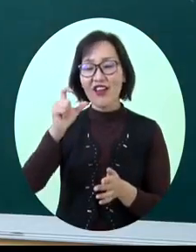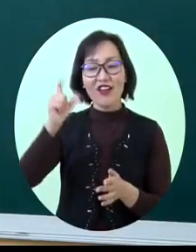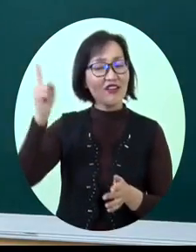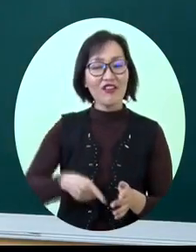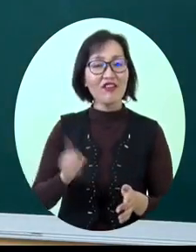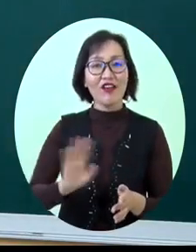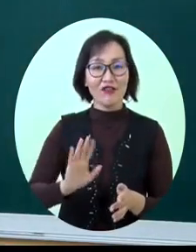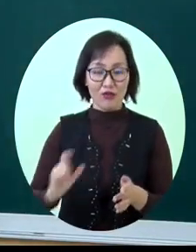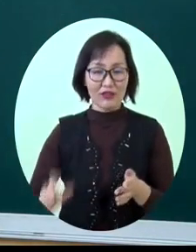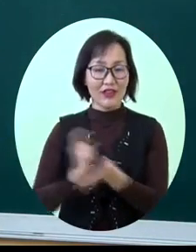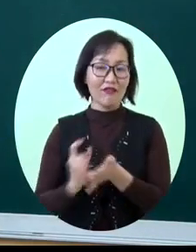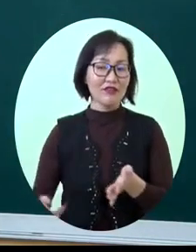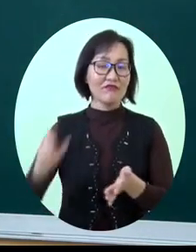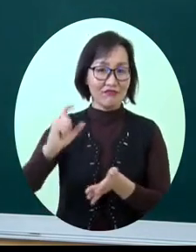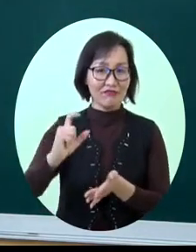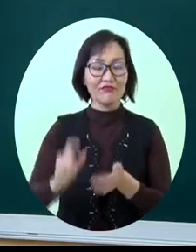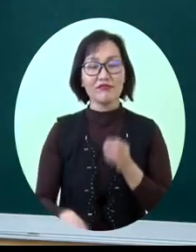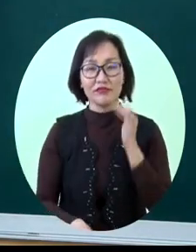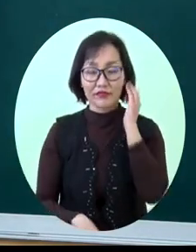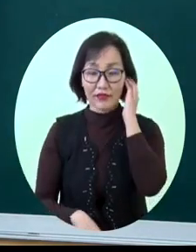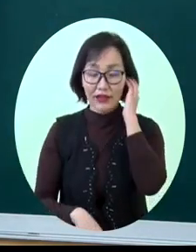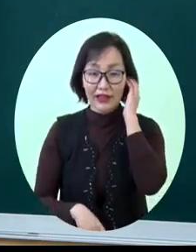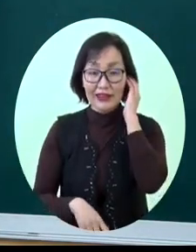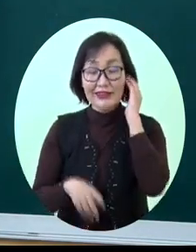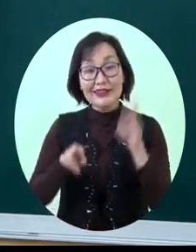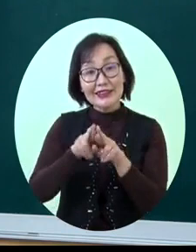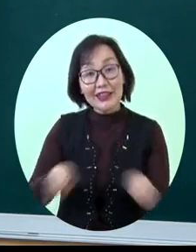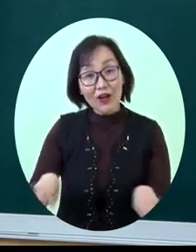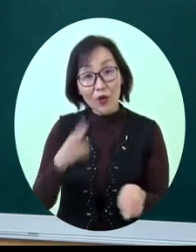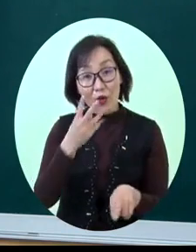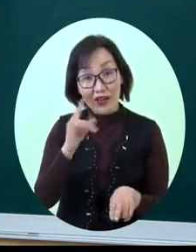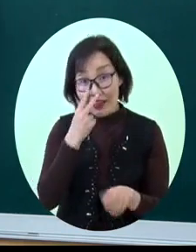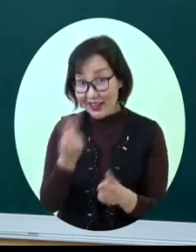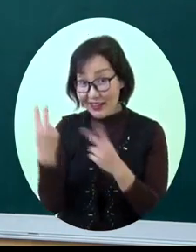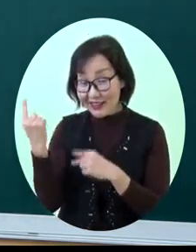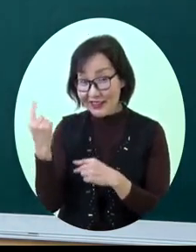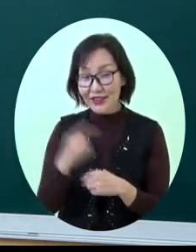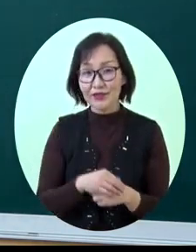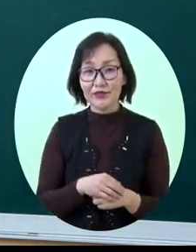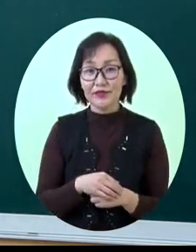За, тэгвэл харахыг гэдэг маань ялгах үргэт.